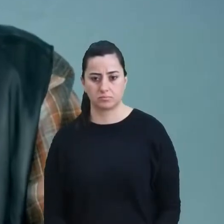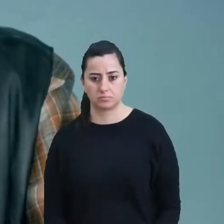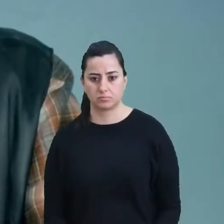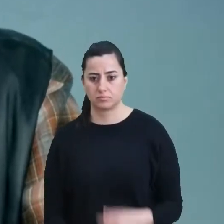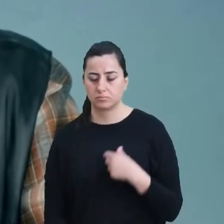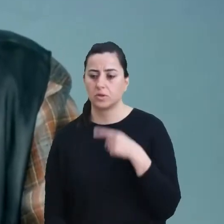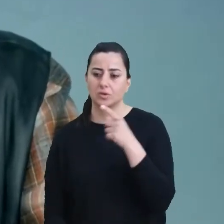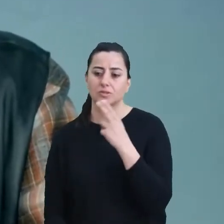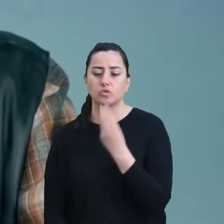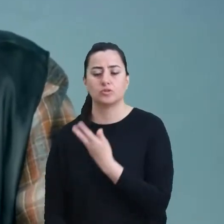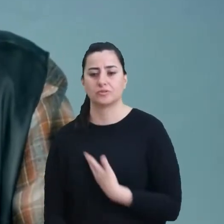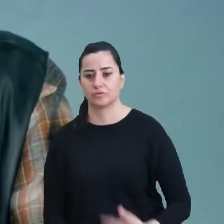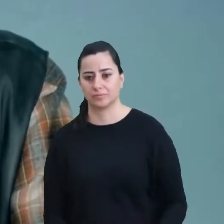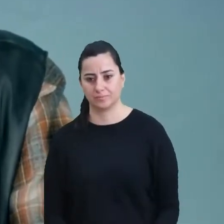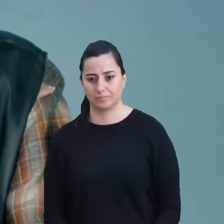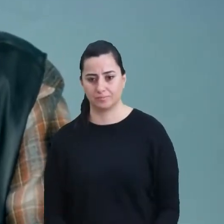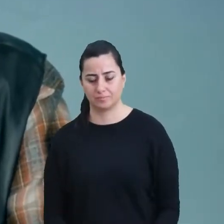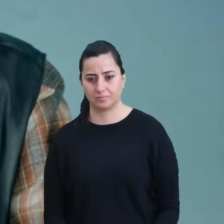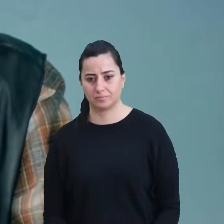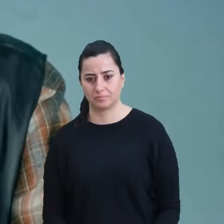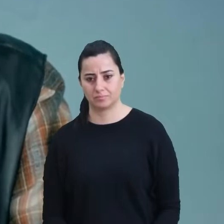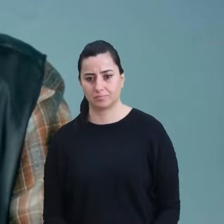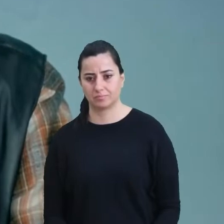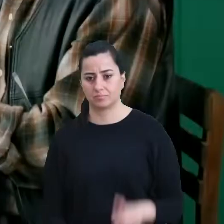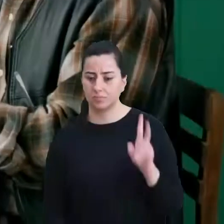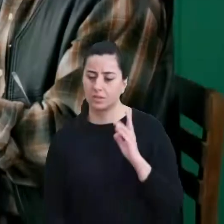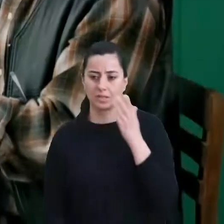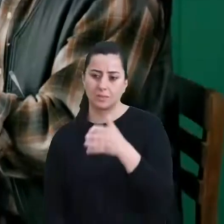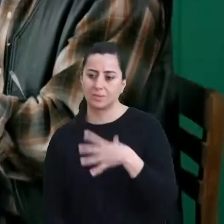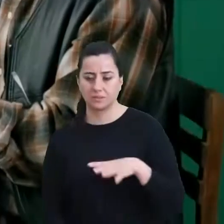Çok seviyorum ben bu kızı. Gidip isteyelim.